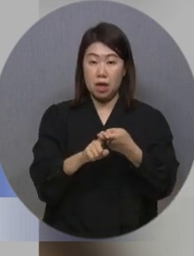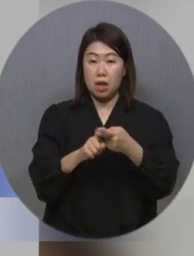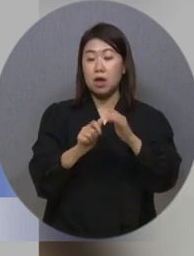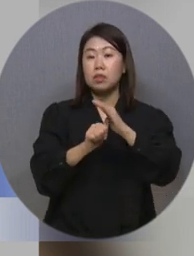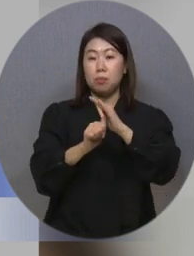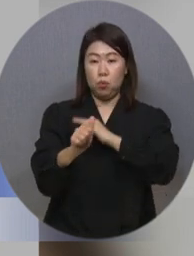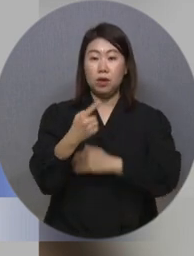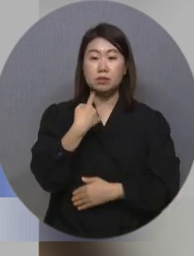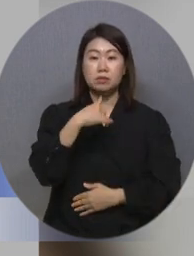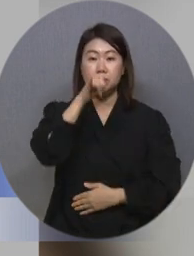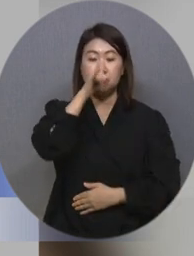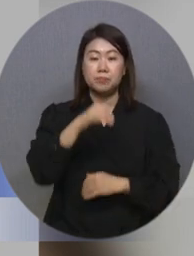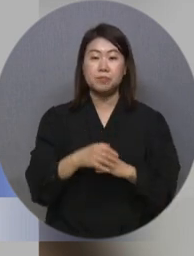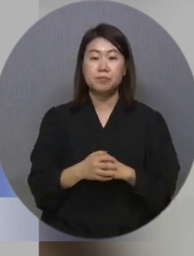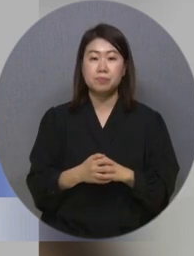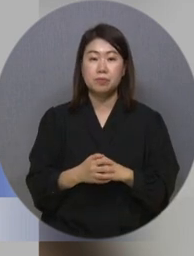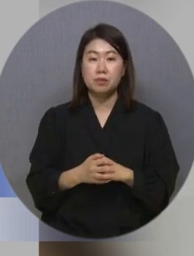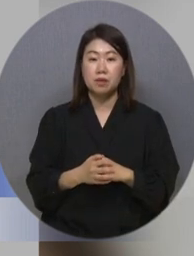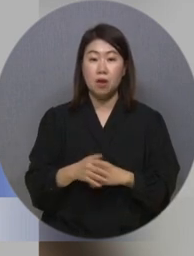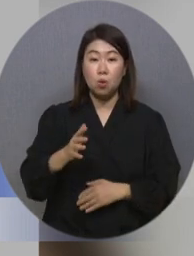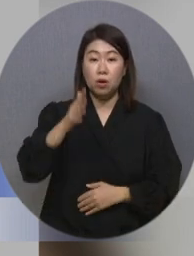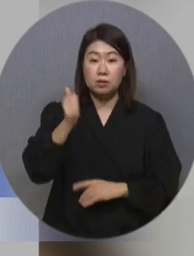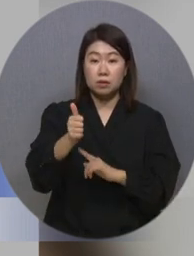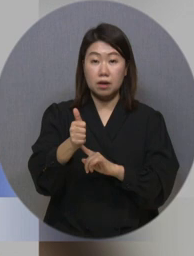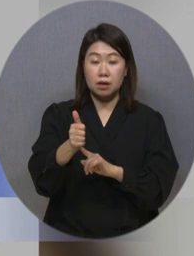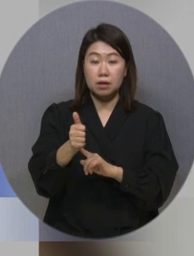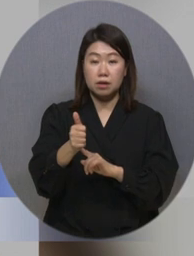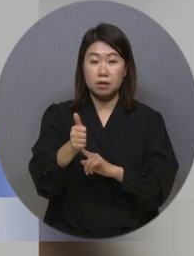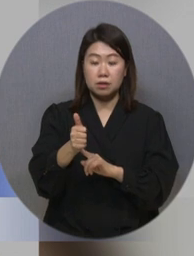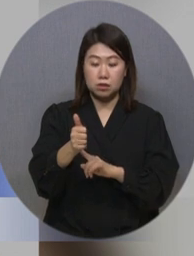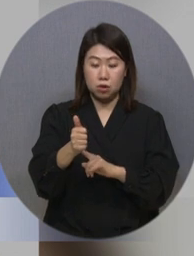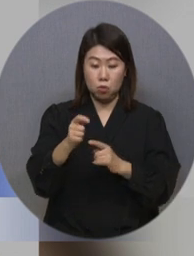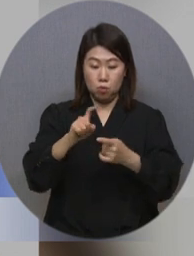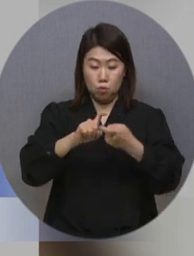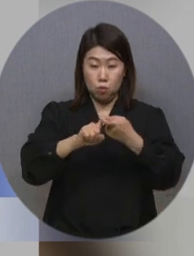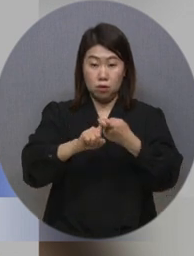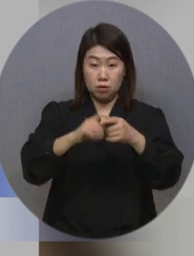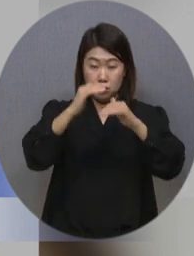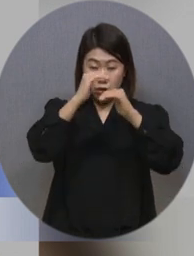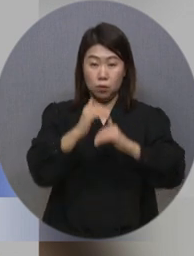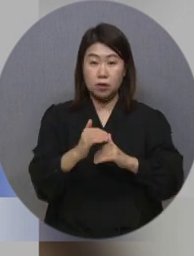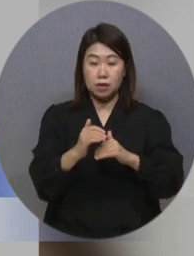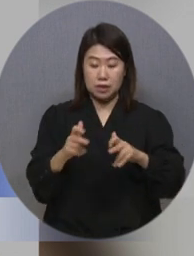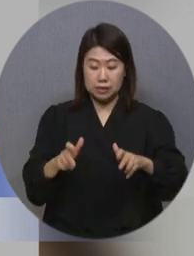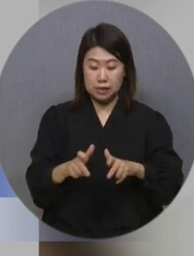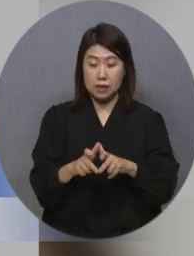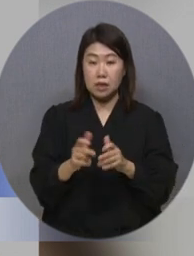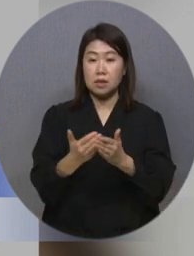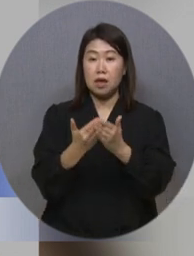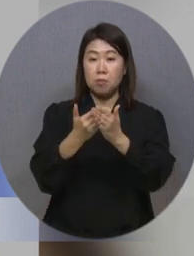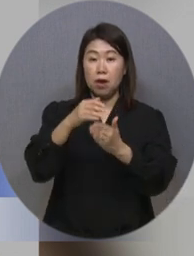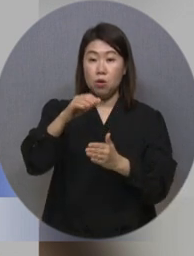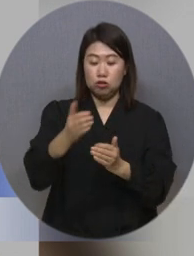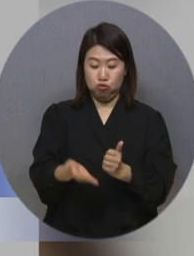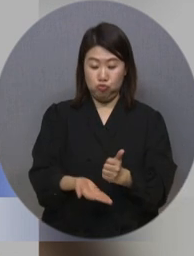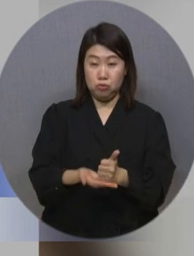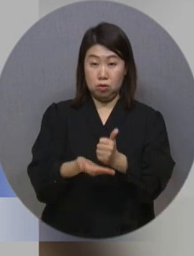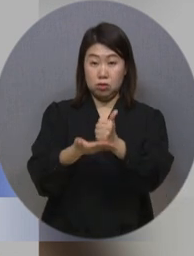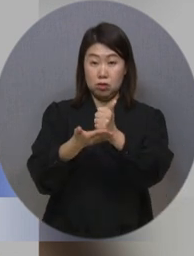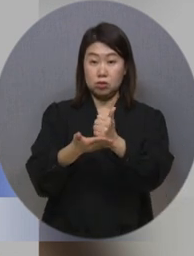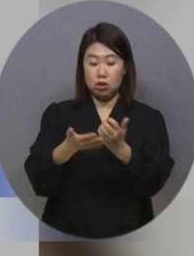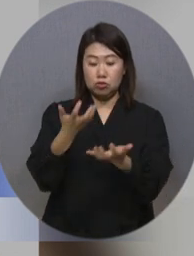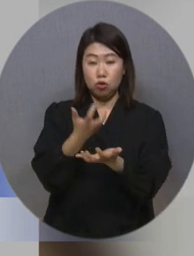등을 지낸 바 있습니다 한편 이원장 임명은 관련 규정에 따라 한국장행개발원 임원 추천 위원회의